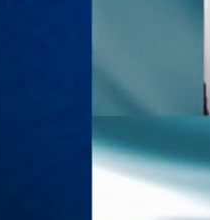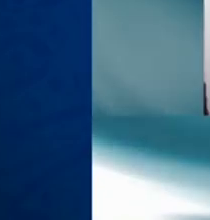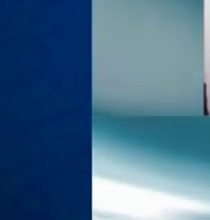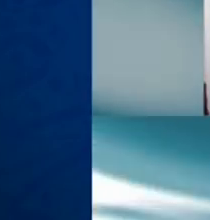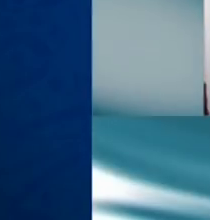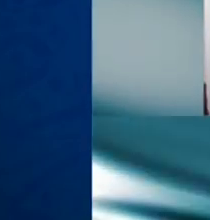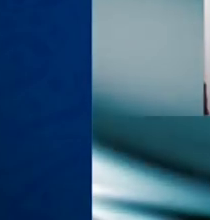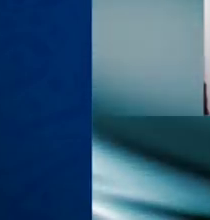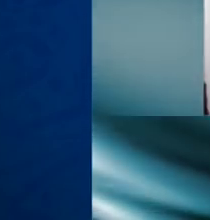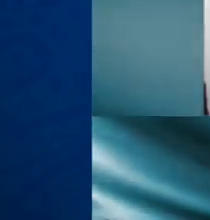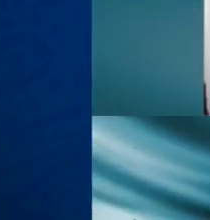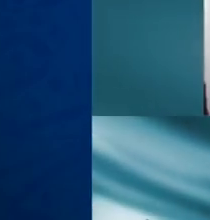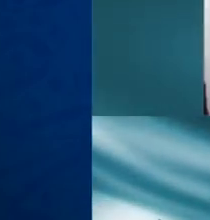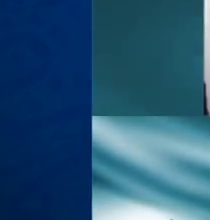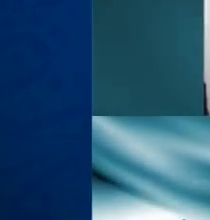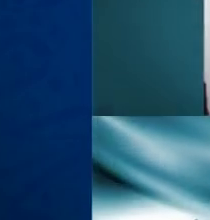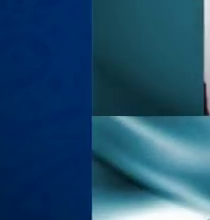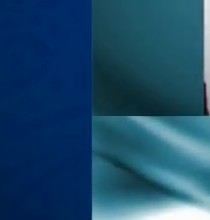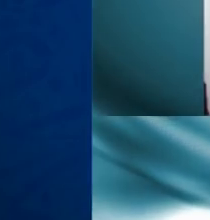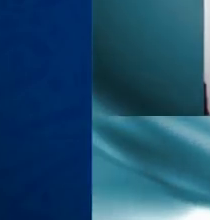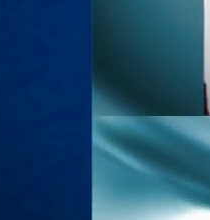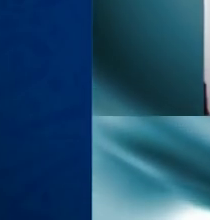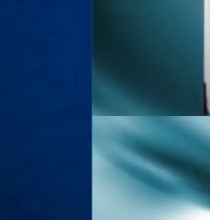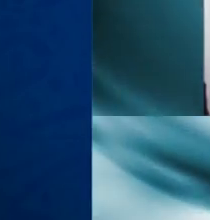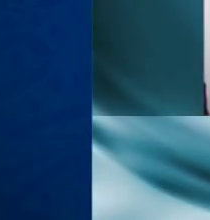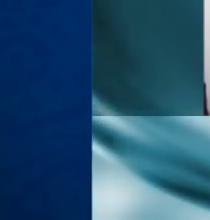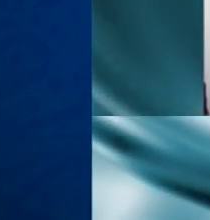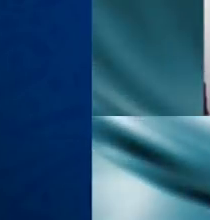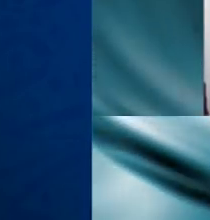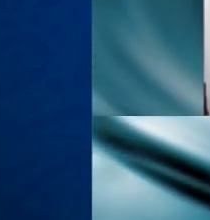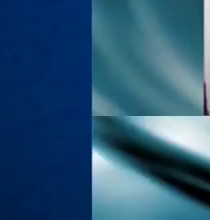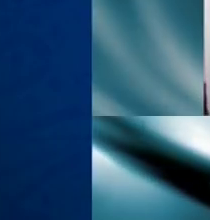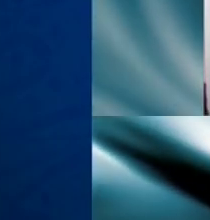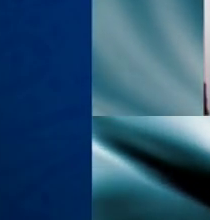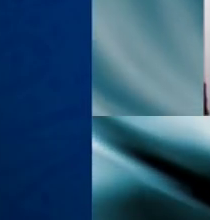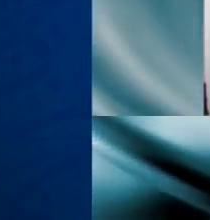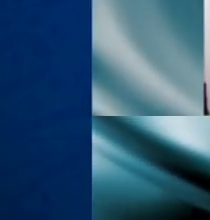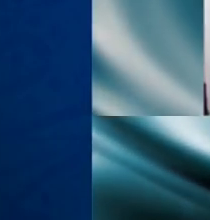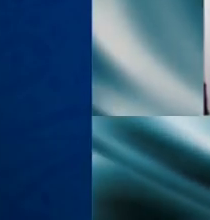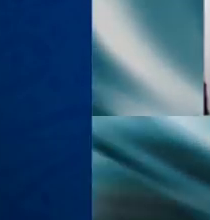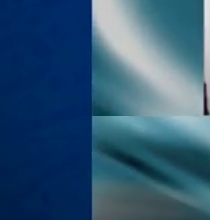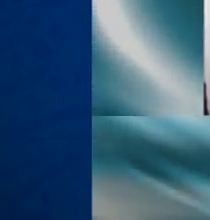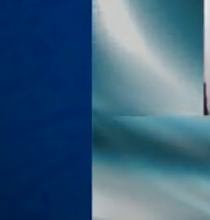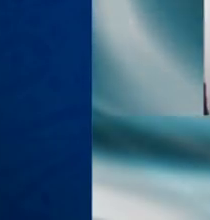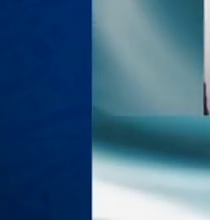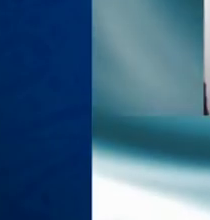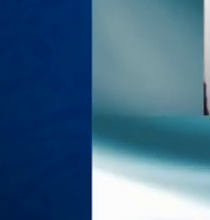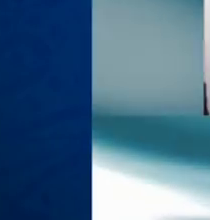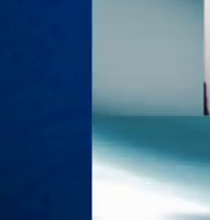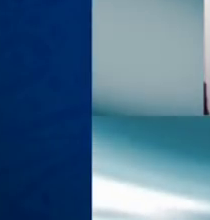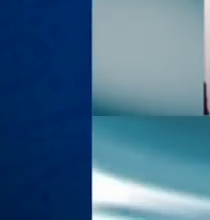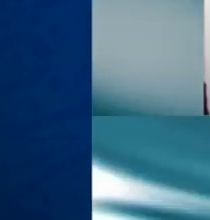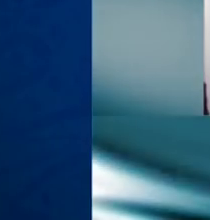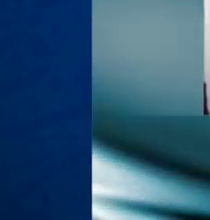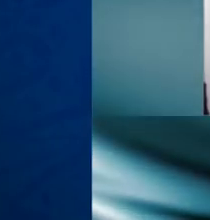Endi biz namozimizni o'rtirishimiz. Unga ruh kiritishimiz, ana uni halovatini